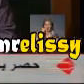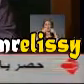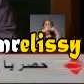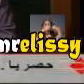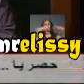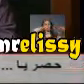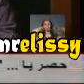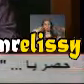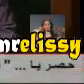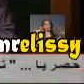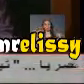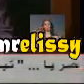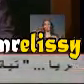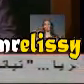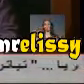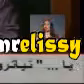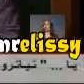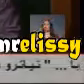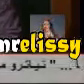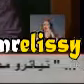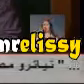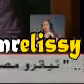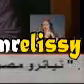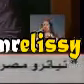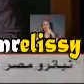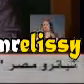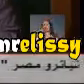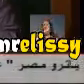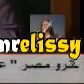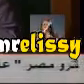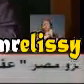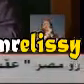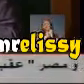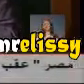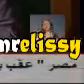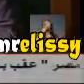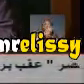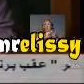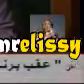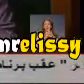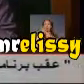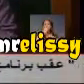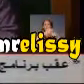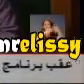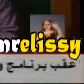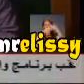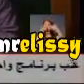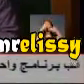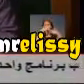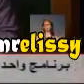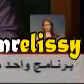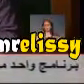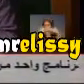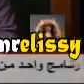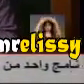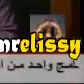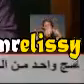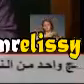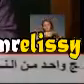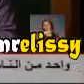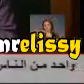وبنقول هنحلها بالقوه لا بالتفاوض لا بالقوه لا بالتفاوض الحقيقه موضوع سد النهضه بقى نموذج